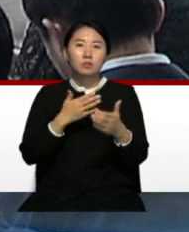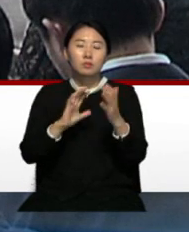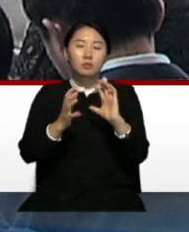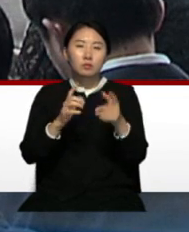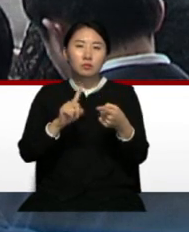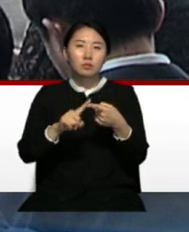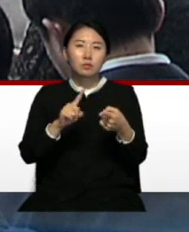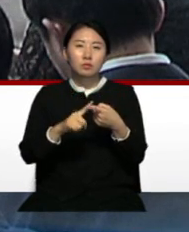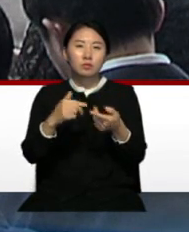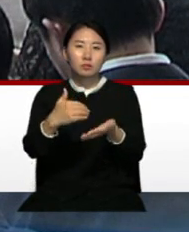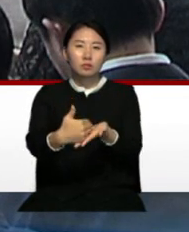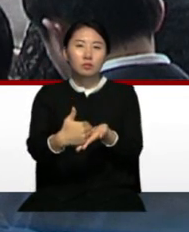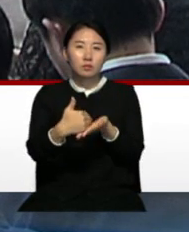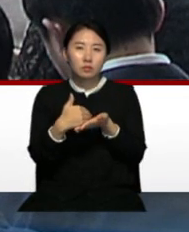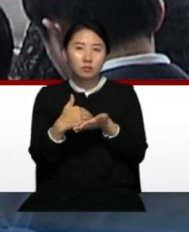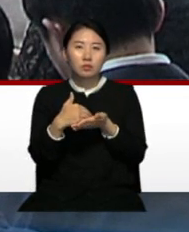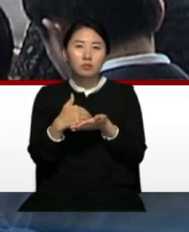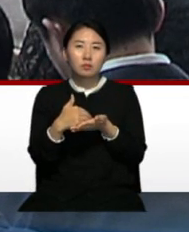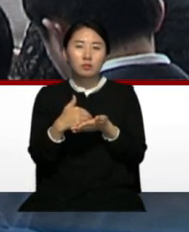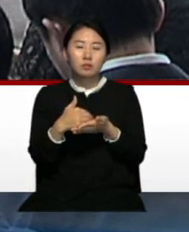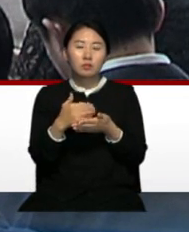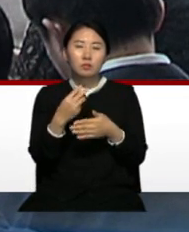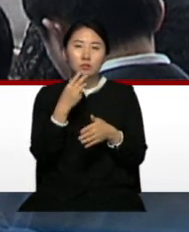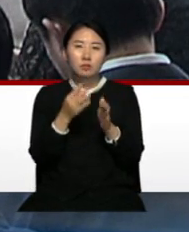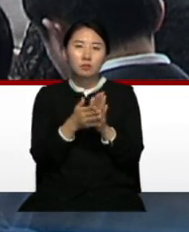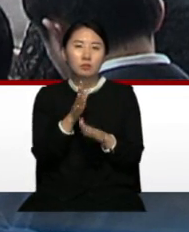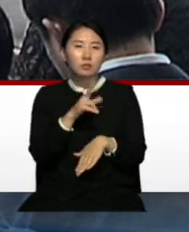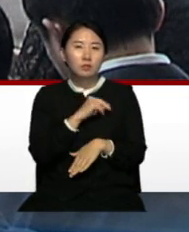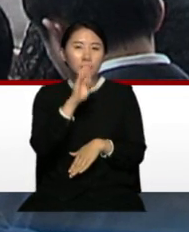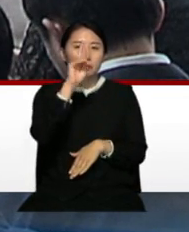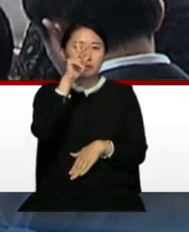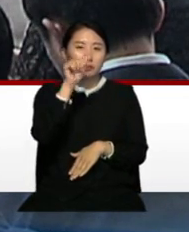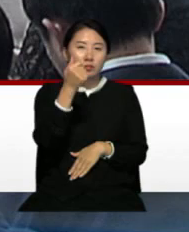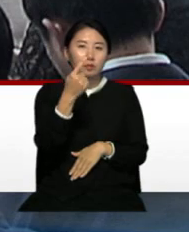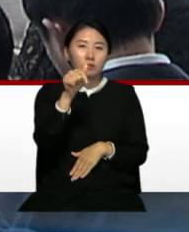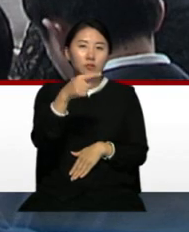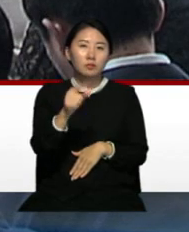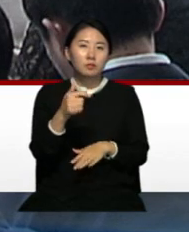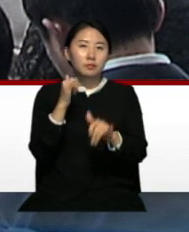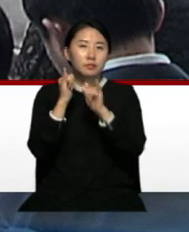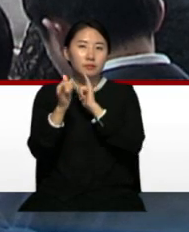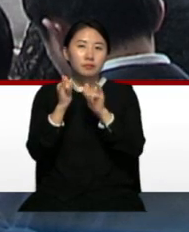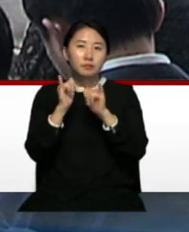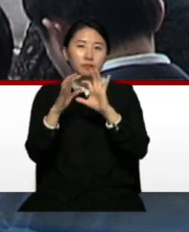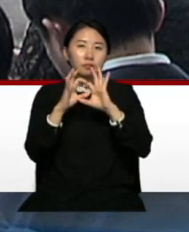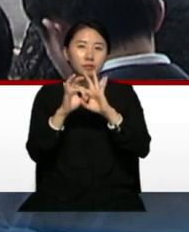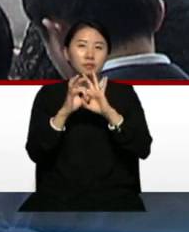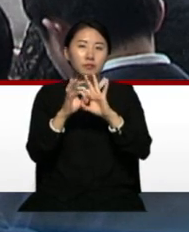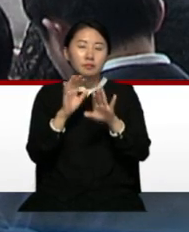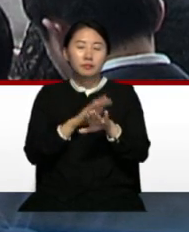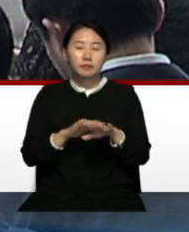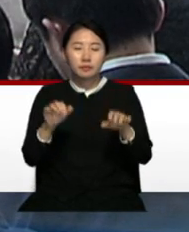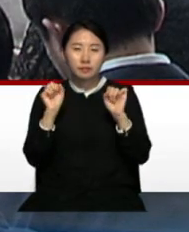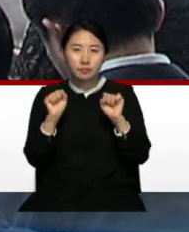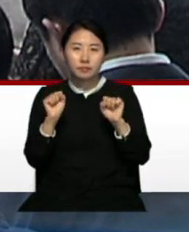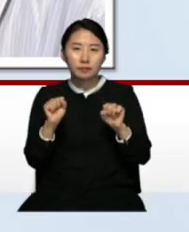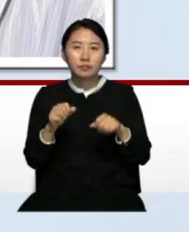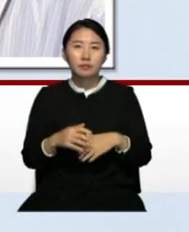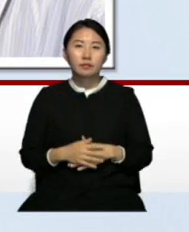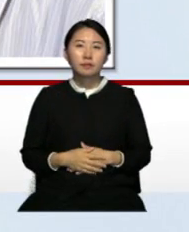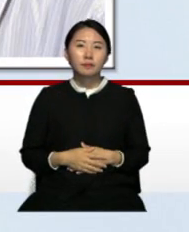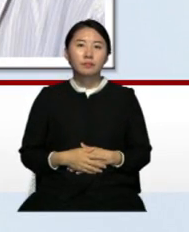공청회에서 이 같은 문제에 보완을 주장한 서울시의회 박호근 의원 연결해 자세히 들어보겠습니다. 의원님 안녕하십니까?